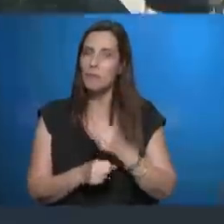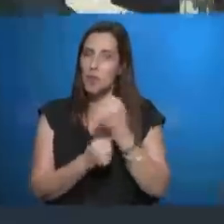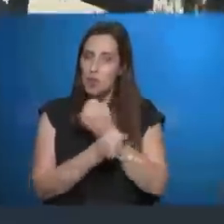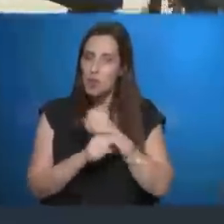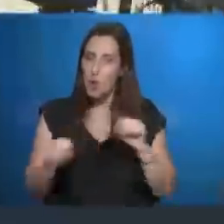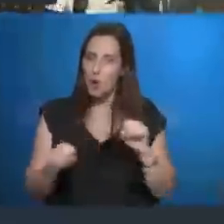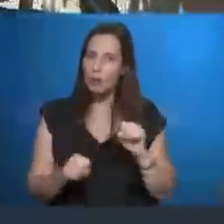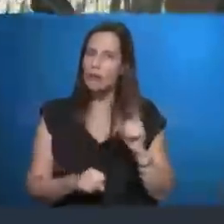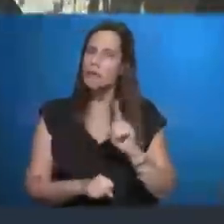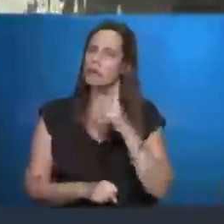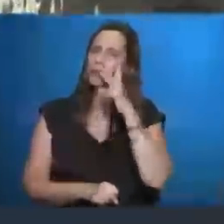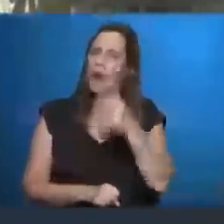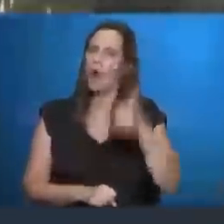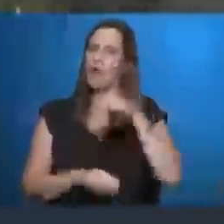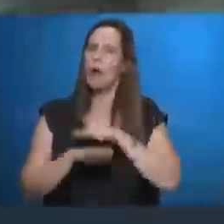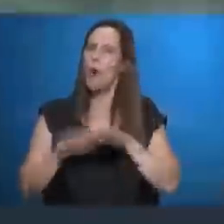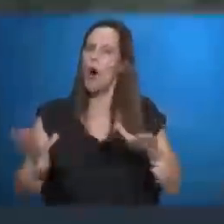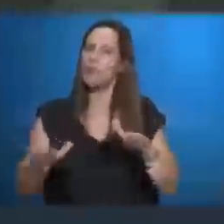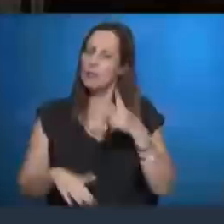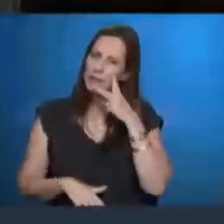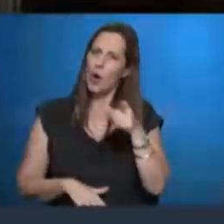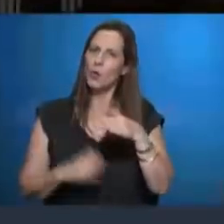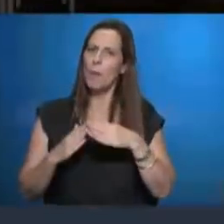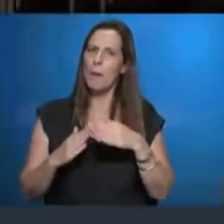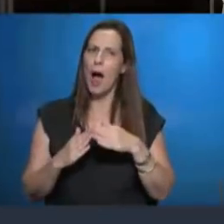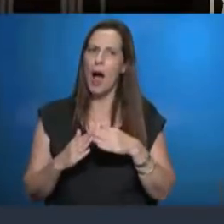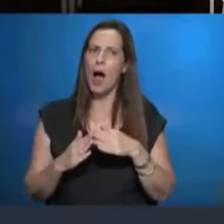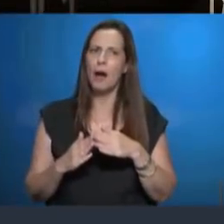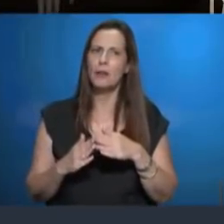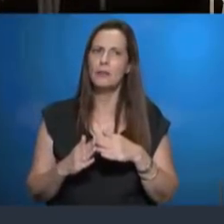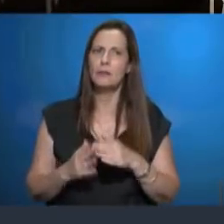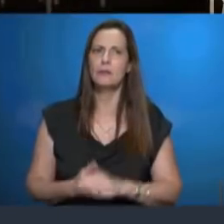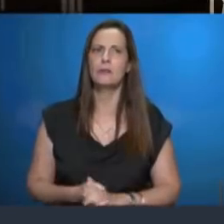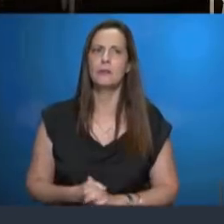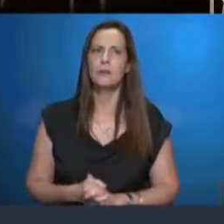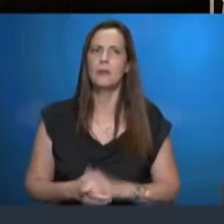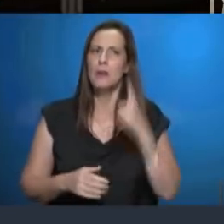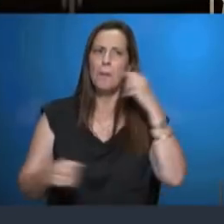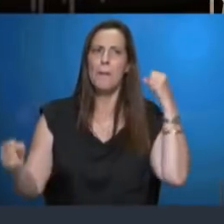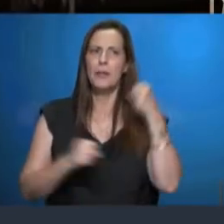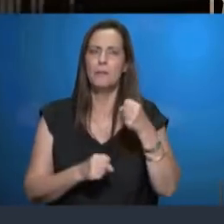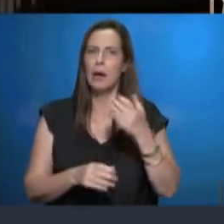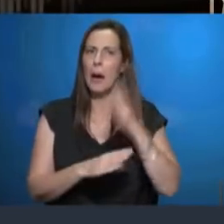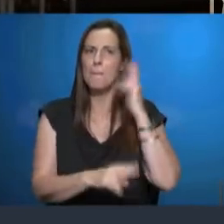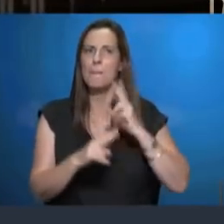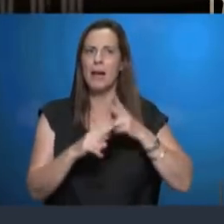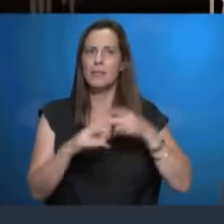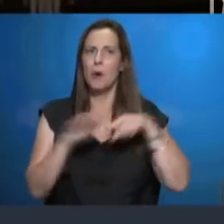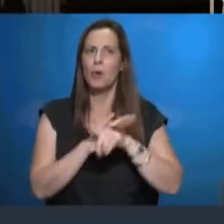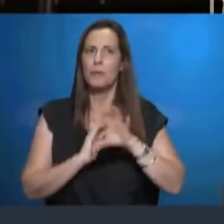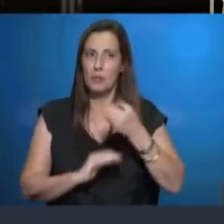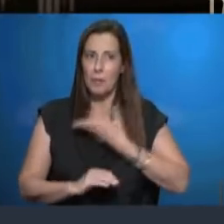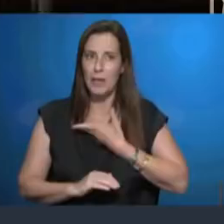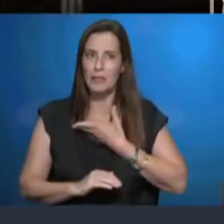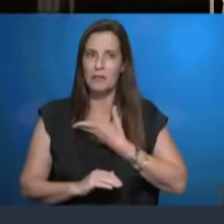זכר לביקור בית של אבוטבול, אז ראש המועצה. נתן ישר אגוף בפנים. נתן דמר זה לבחור. אם הייתי חוטפת במרות הייתי